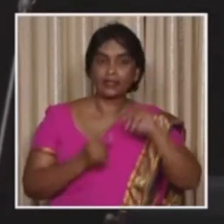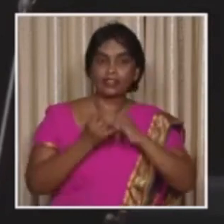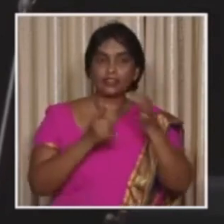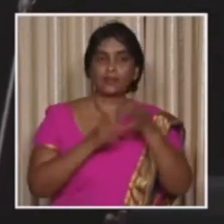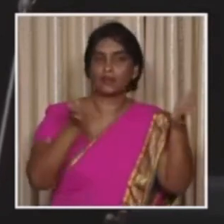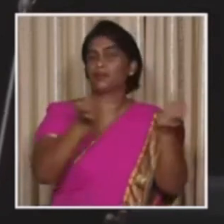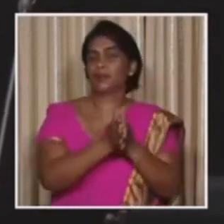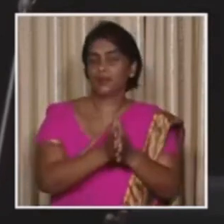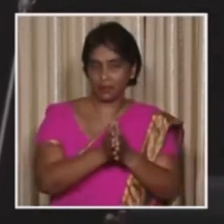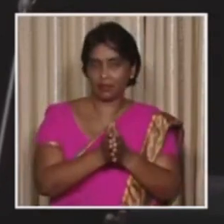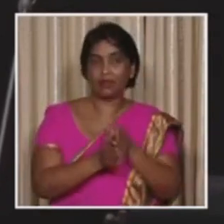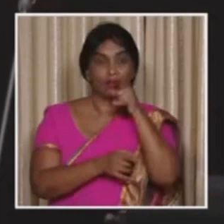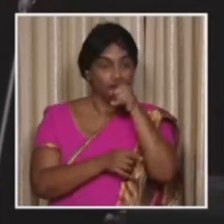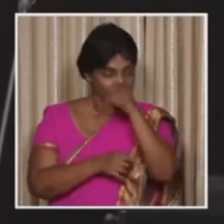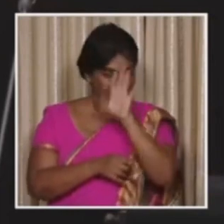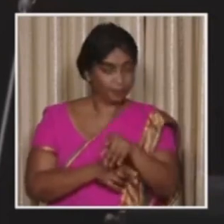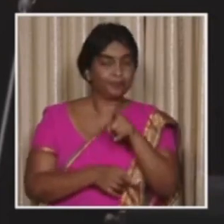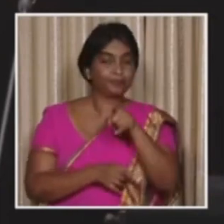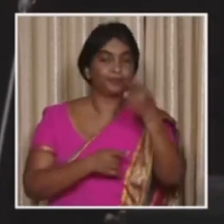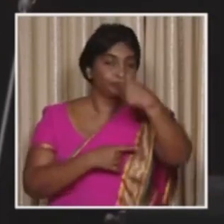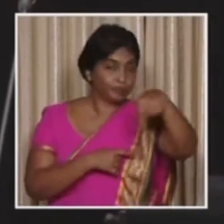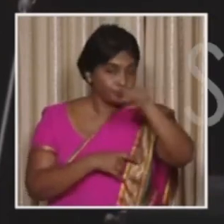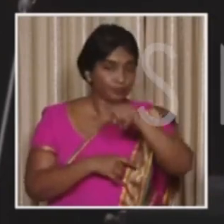ප්‍රේමදාස මහත්තයා ගාව. ඔතන ඉන්න